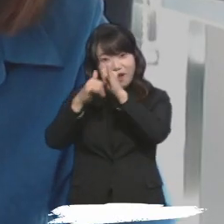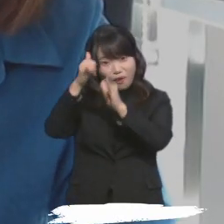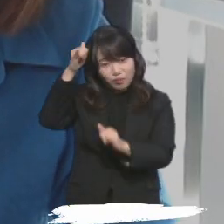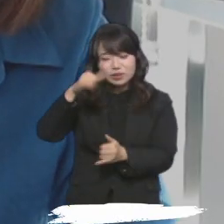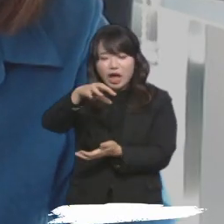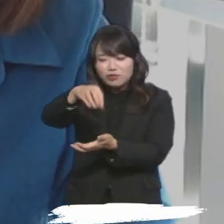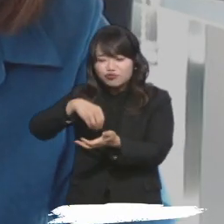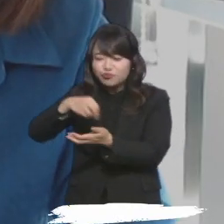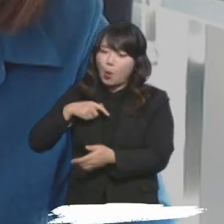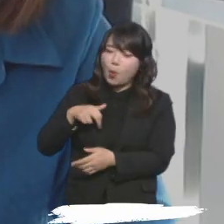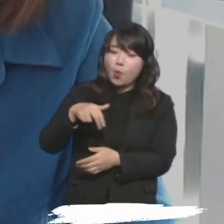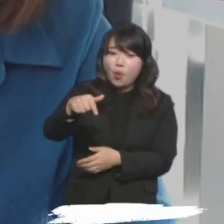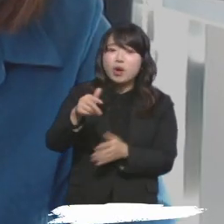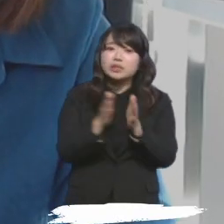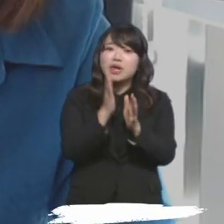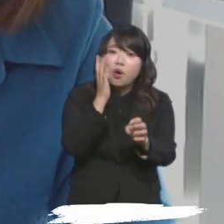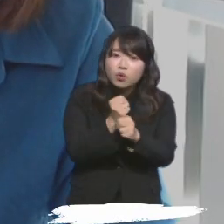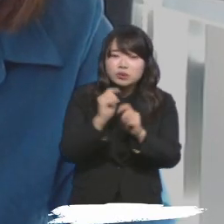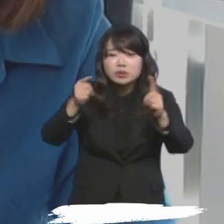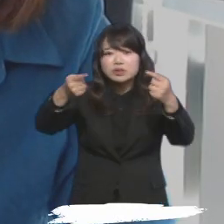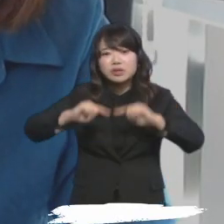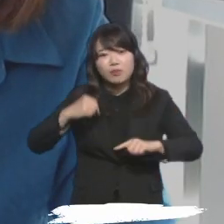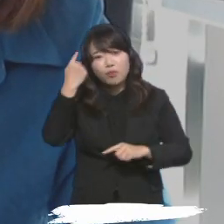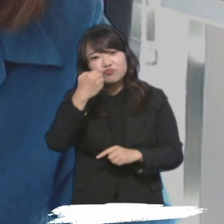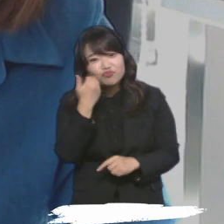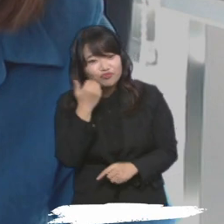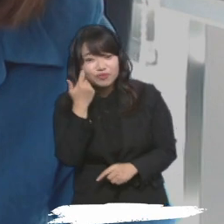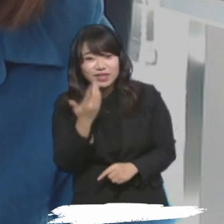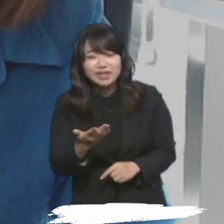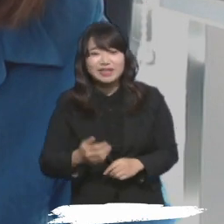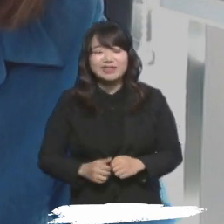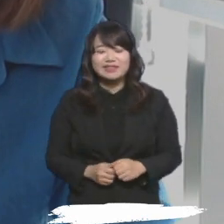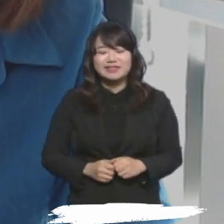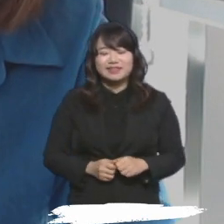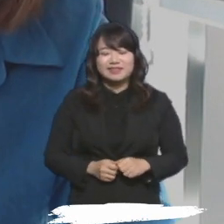줍깅 언제부터 진행되고 어떤 분들이 참여하게 됩니까?